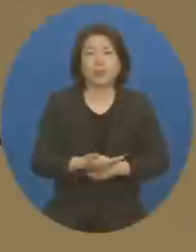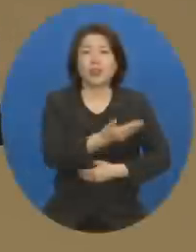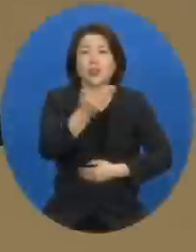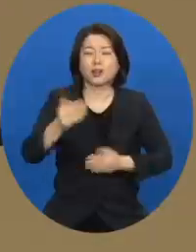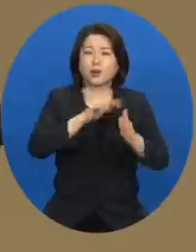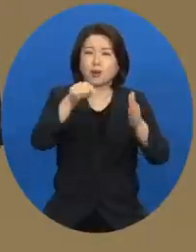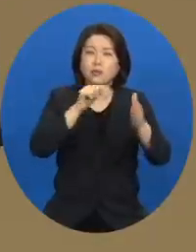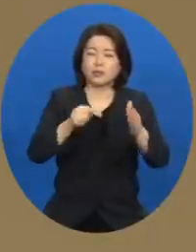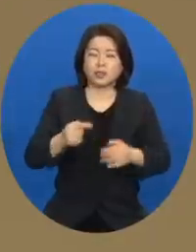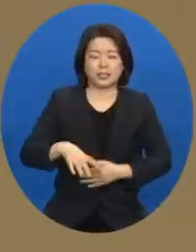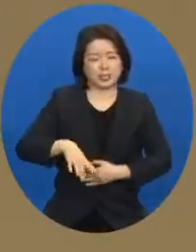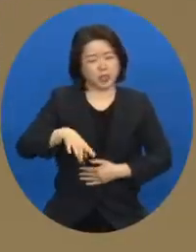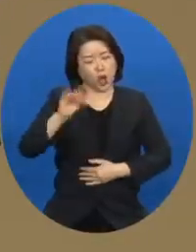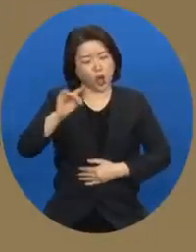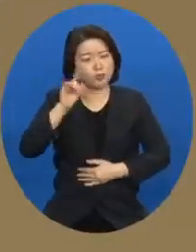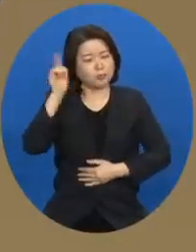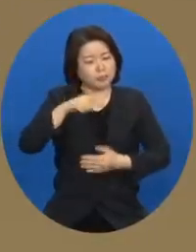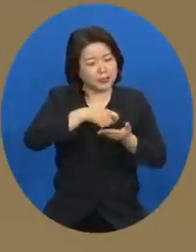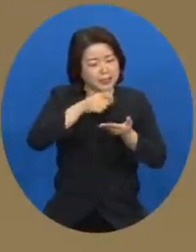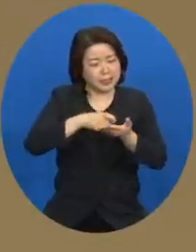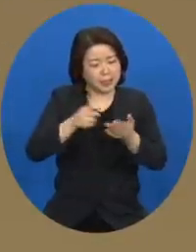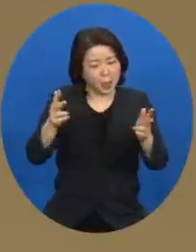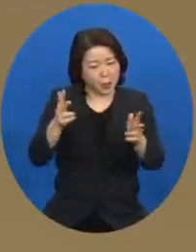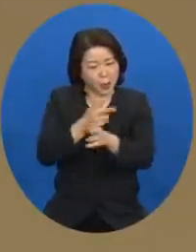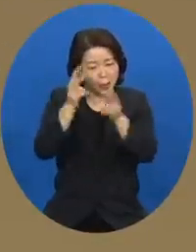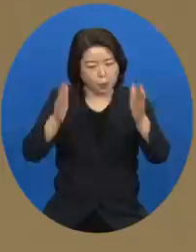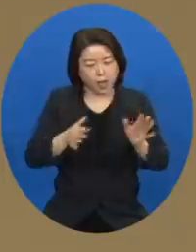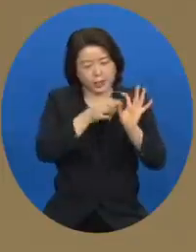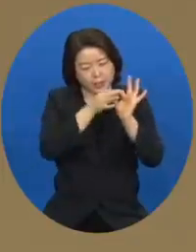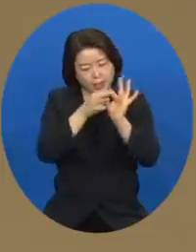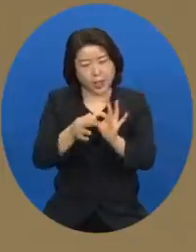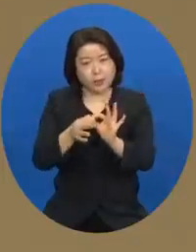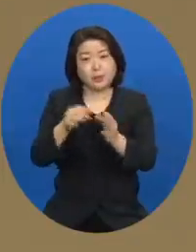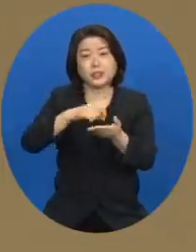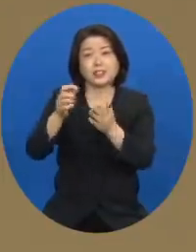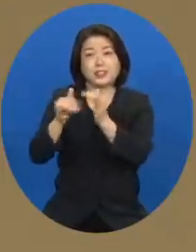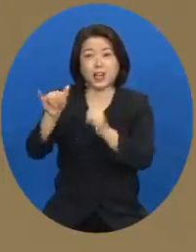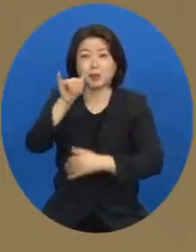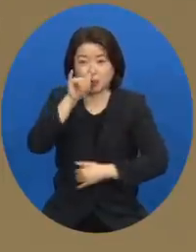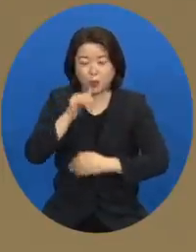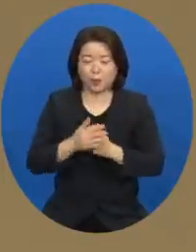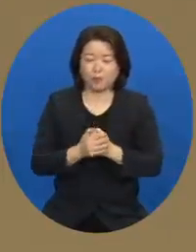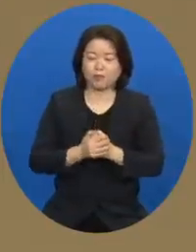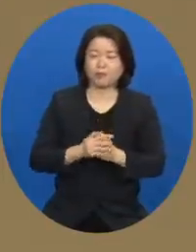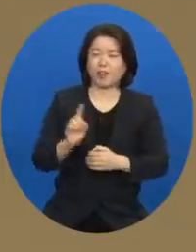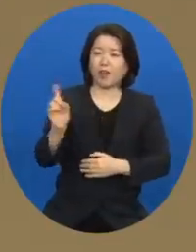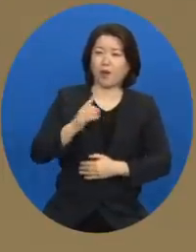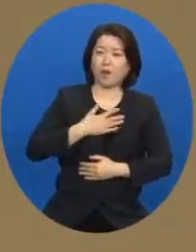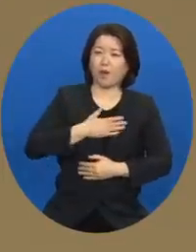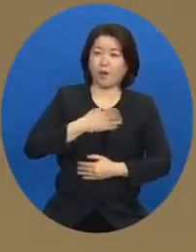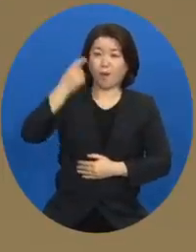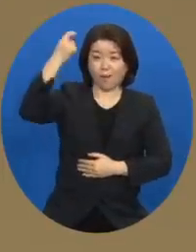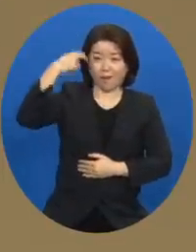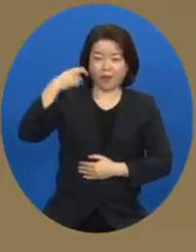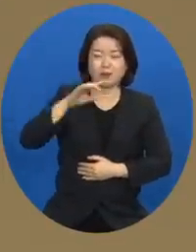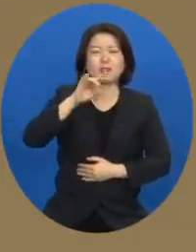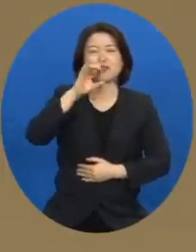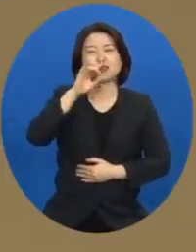아마 처음 일기를 한 주간 동안 꼬박 쓰신 분도 계실 텐데 어떤 느낌이셨을지